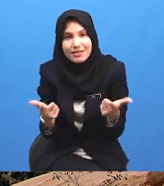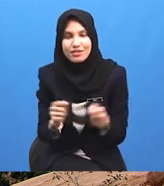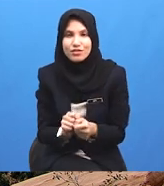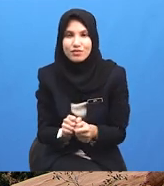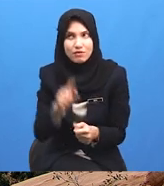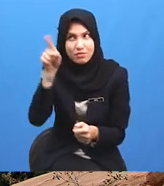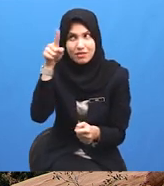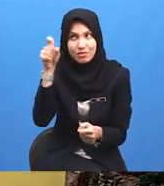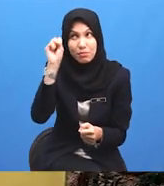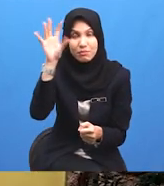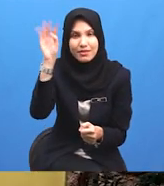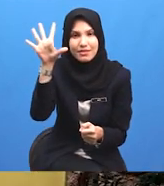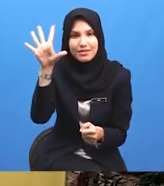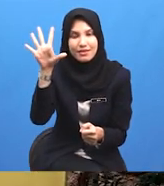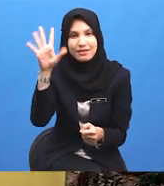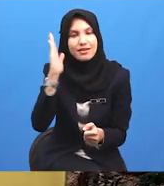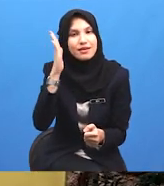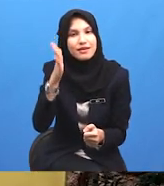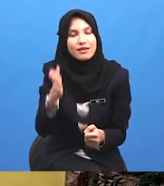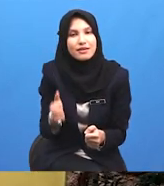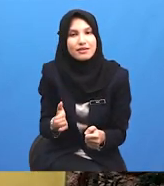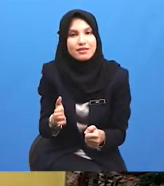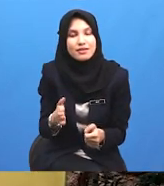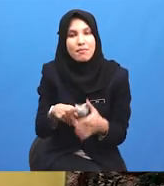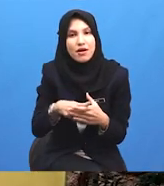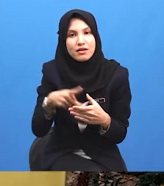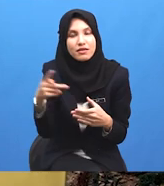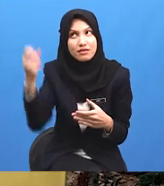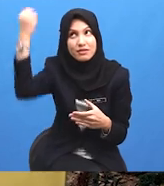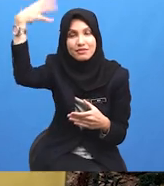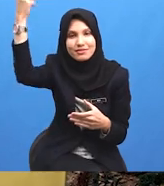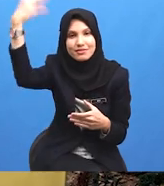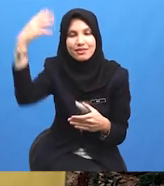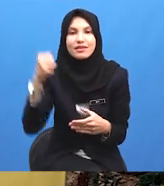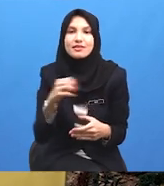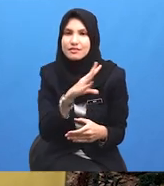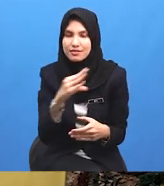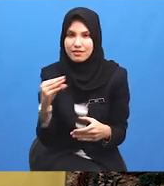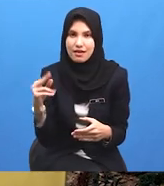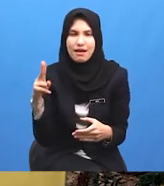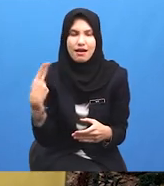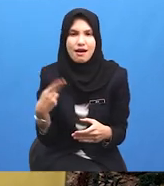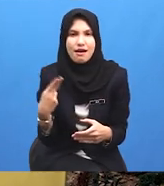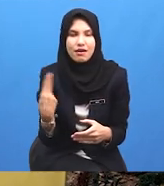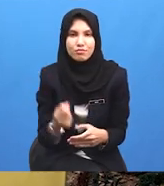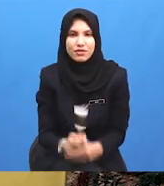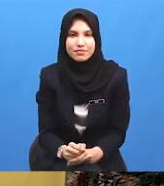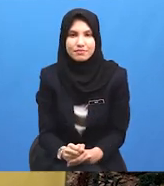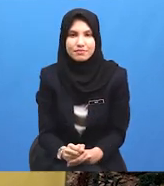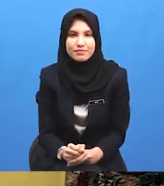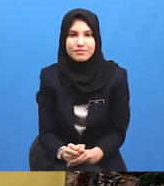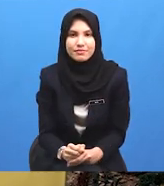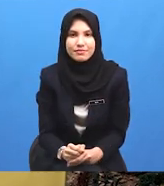merupakan bintang yang akan mengeluarkan cahaya dan haba. Cahaya dan haba